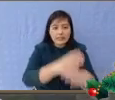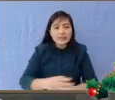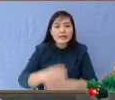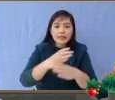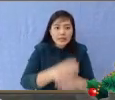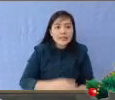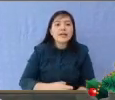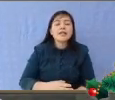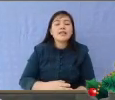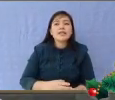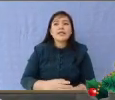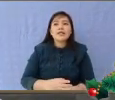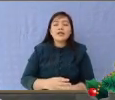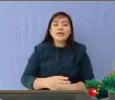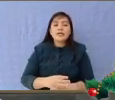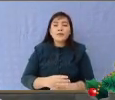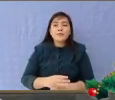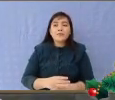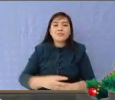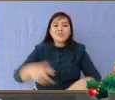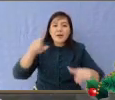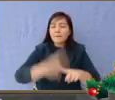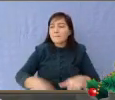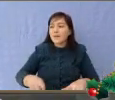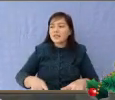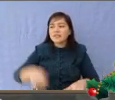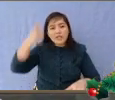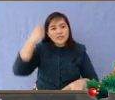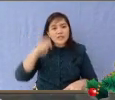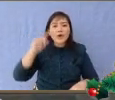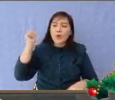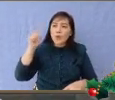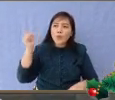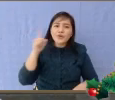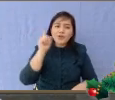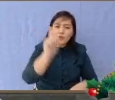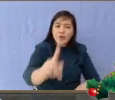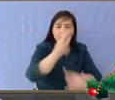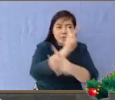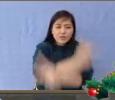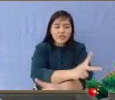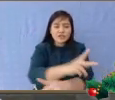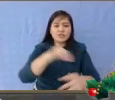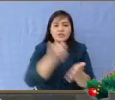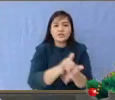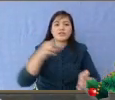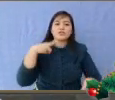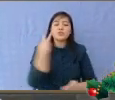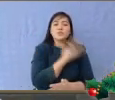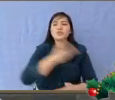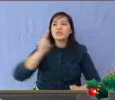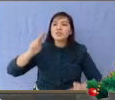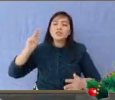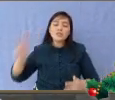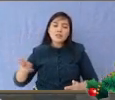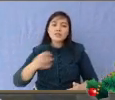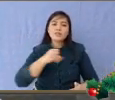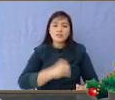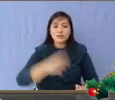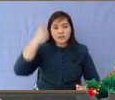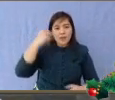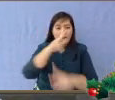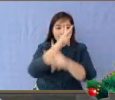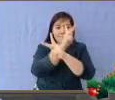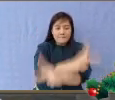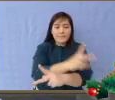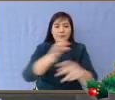na mag-iingat sa buhay ng isang tao maliban na sa pag-iingat ng Diyos. All right. Amen. You see?